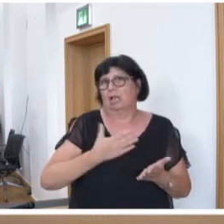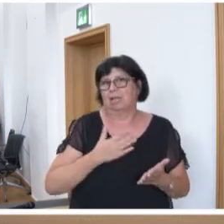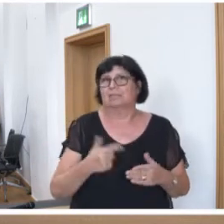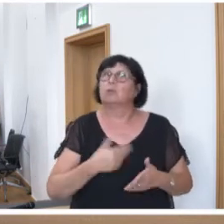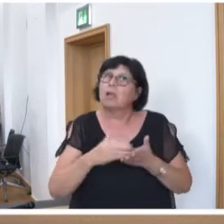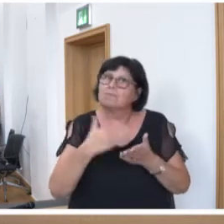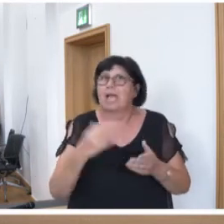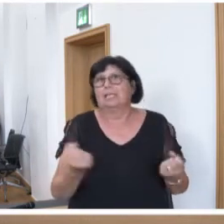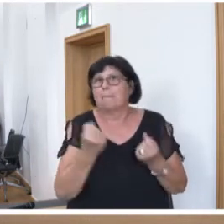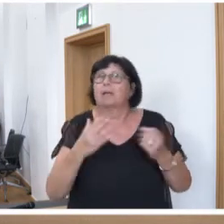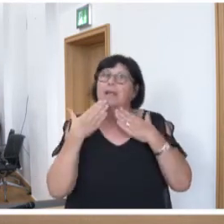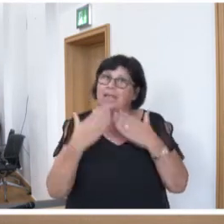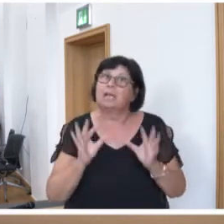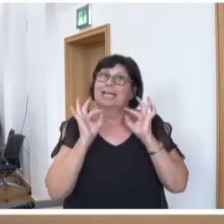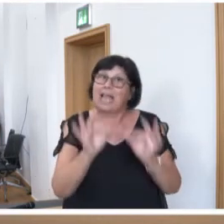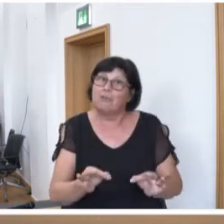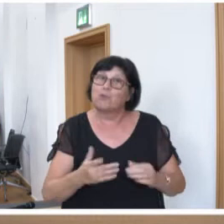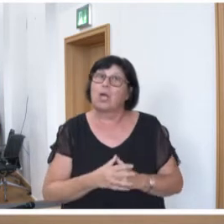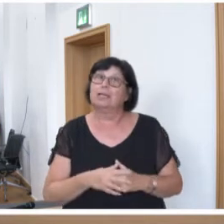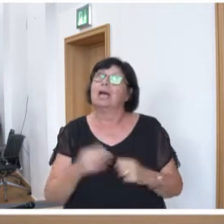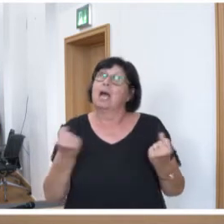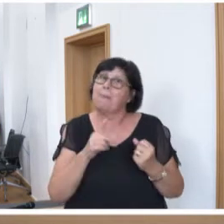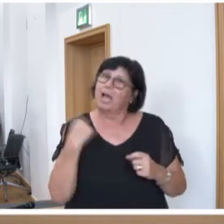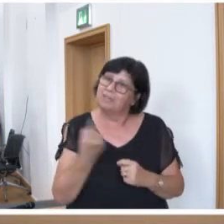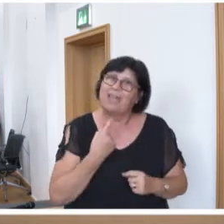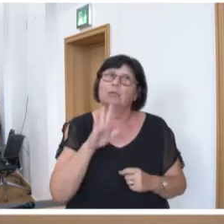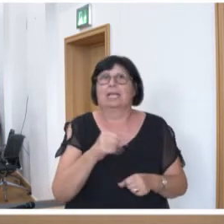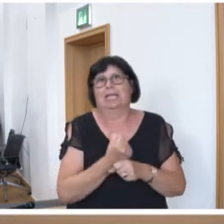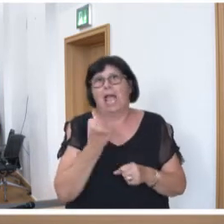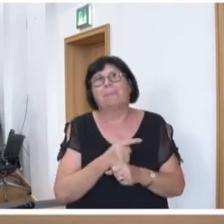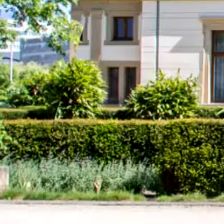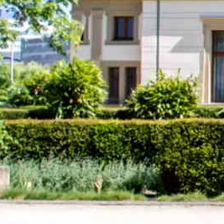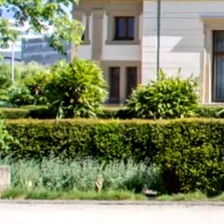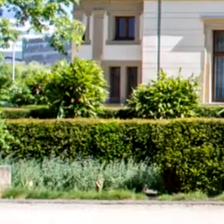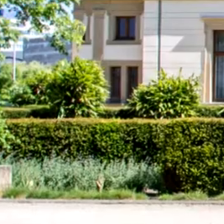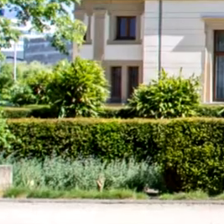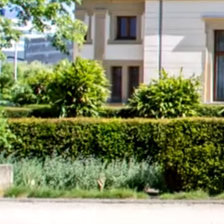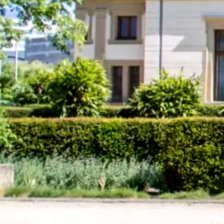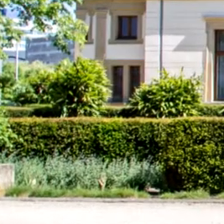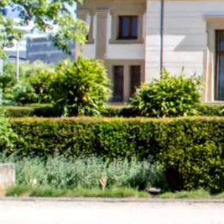vorantreibt. Danke dafür. Machen wir uns an die Arbeit. Vielen Dank für eure Aufmerksamkeit.